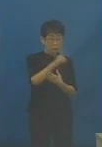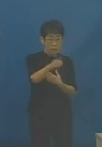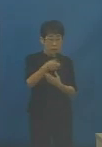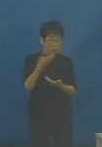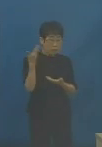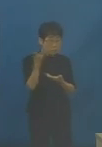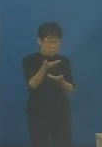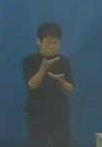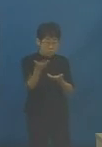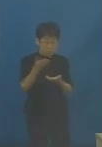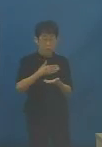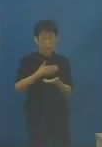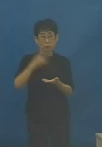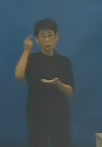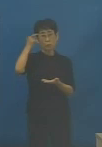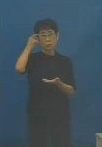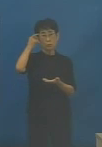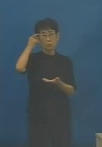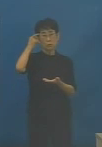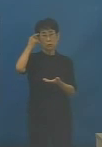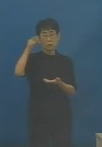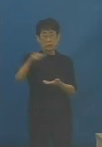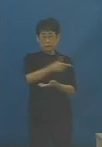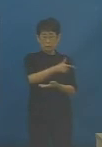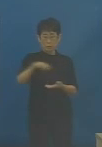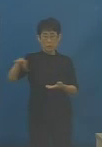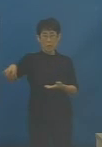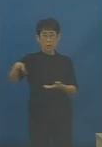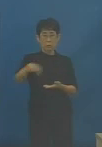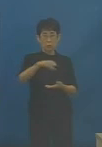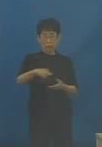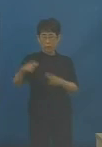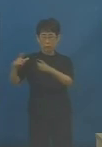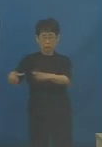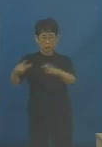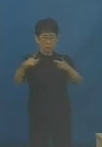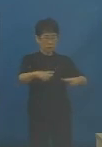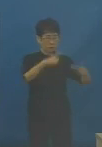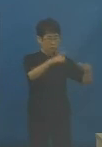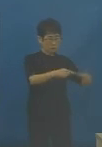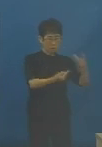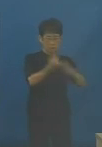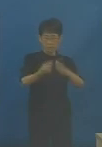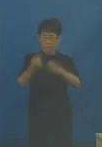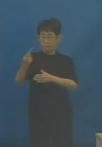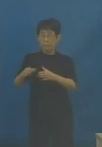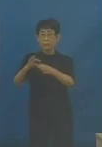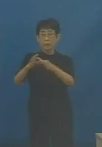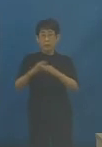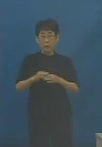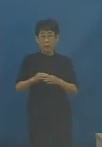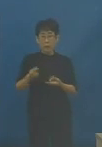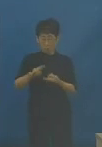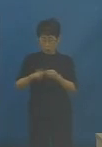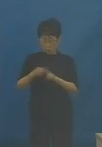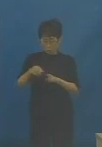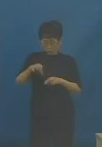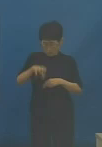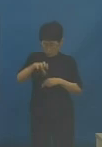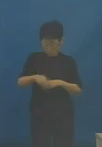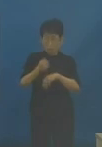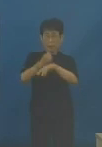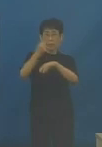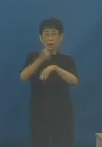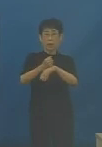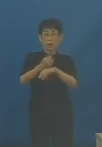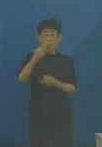、あちこちで今まだクラスターが起こってます。ですから、それは園も大変なんですよね。で子どもたち